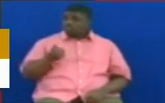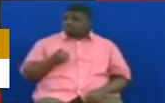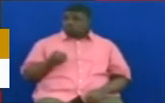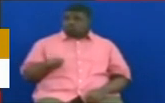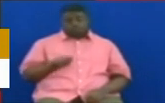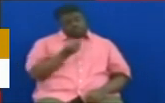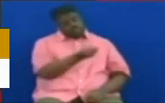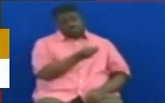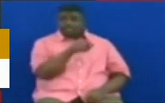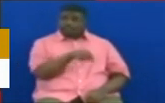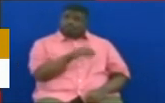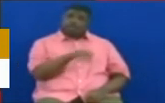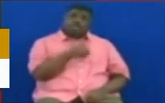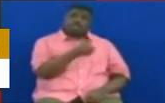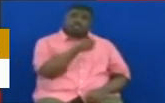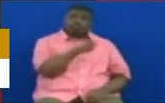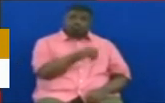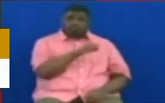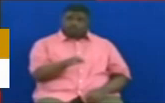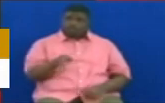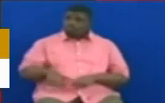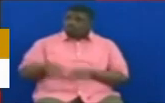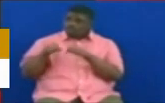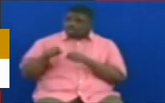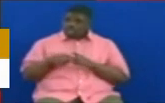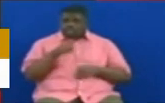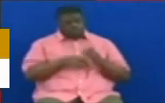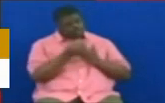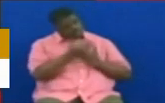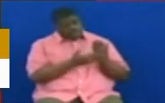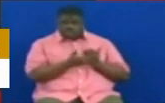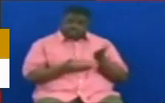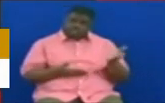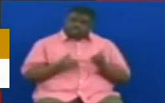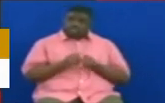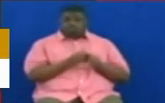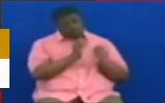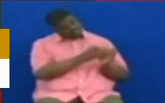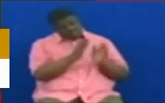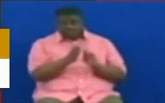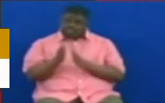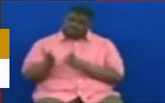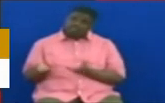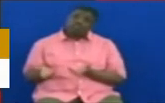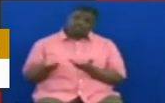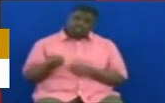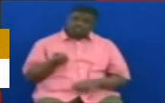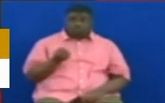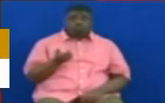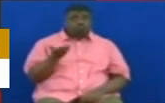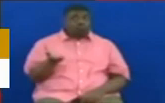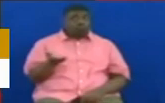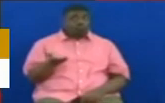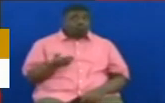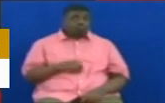tukashtakiana hapa baadaye, oh, mtu fulani alichukua mamlaka ya kuingiza nchi kwenye jambo fulani, ndio maana tunakuwa kidogo little bit